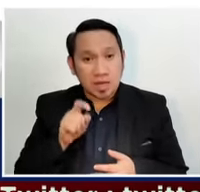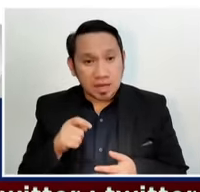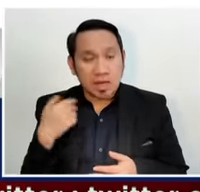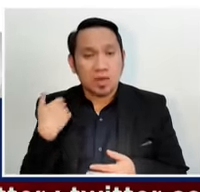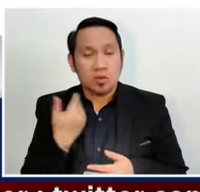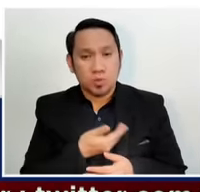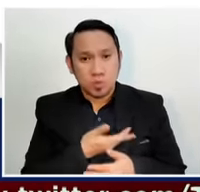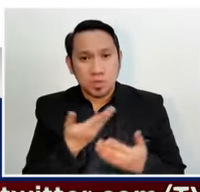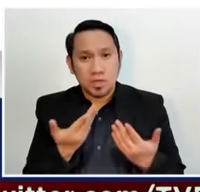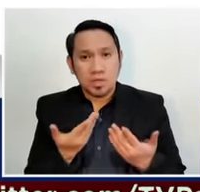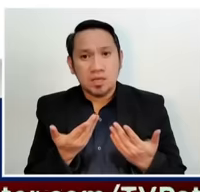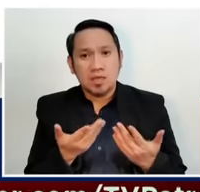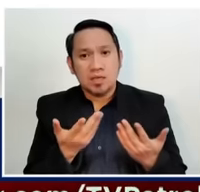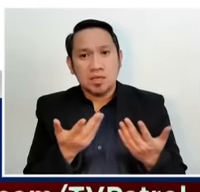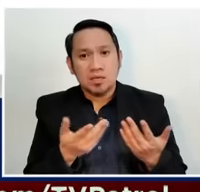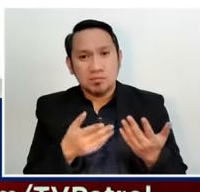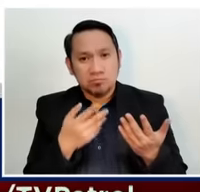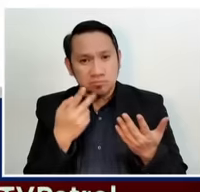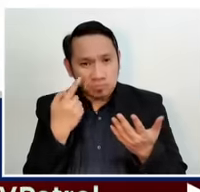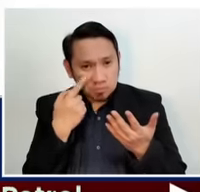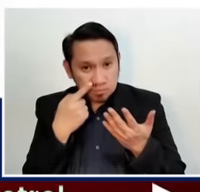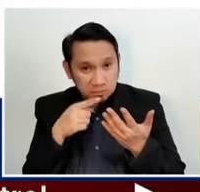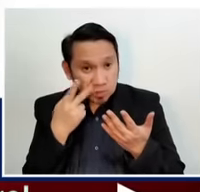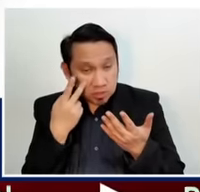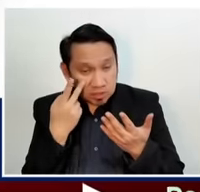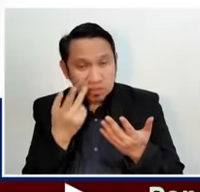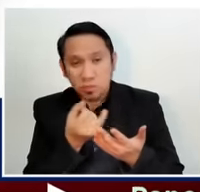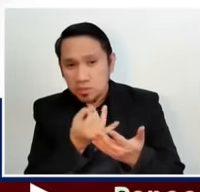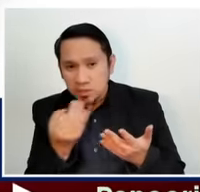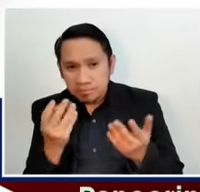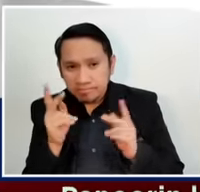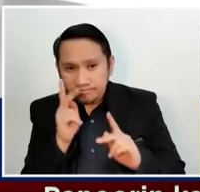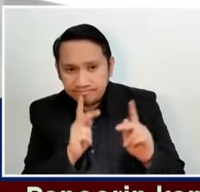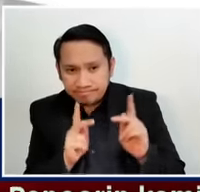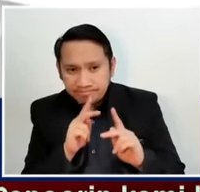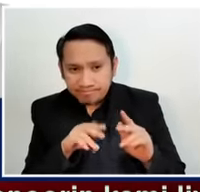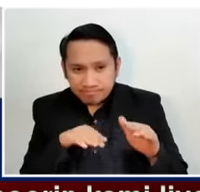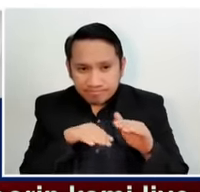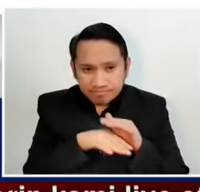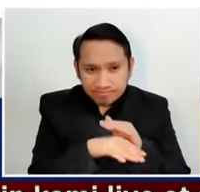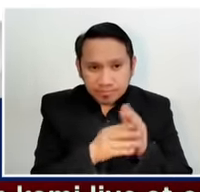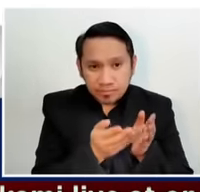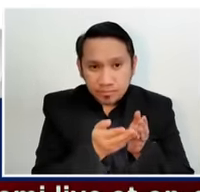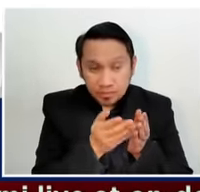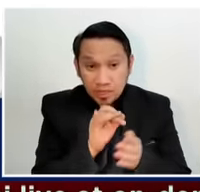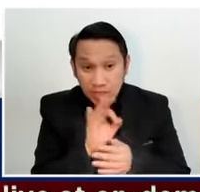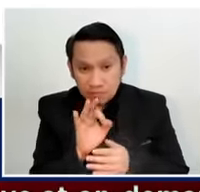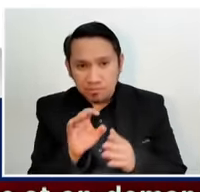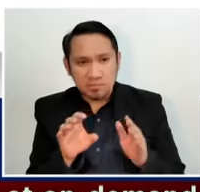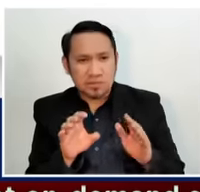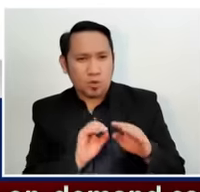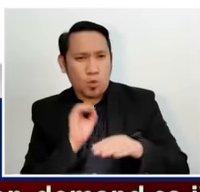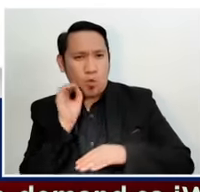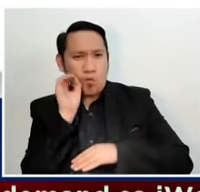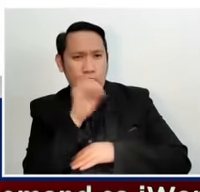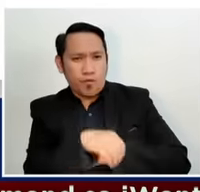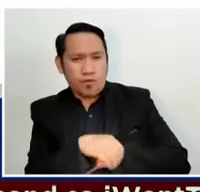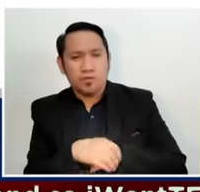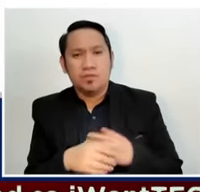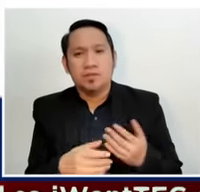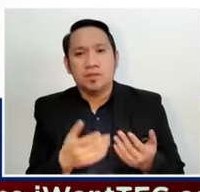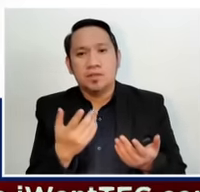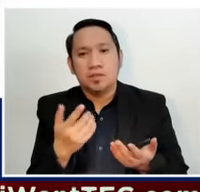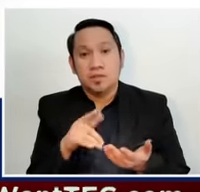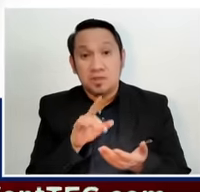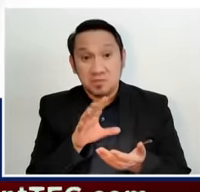na kailangan tignan yung mga pasaherong sumasakay sa barko. At kung meron pong nakitang sobra, dapat po ay pababain. At kung